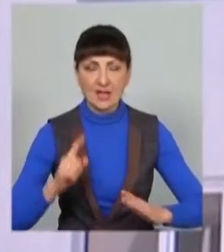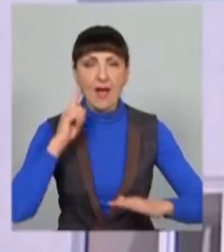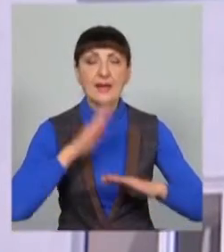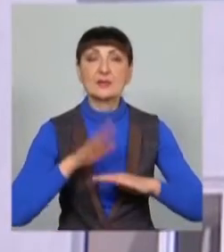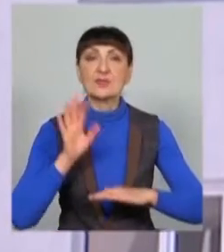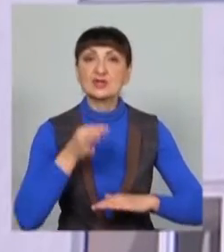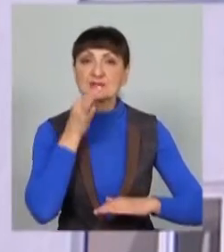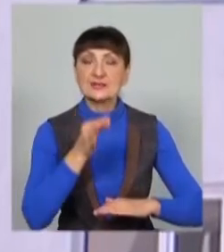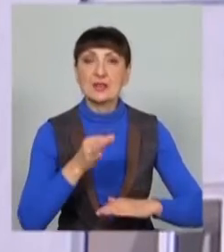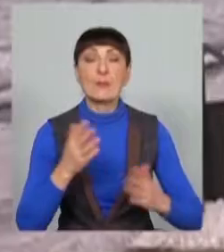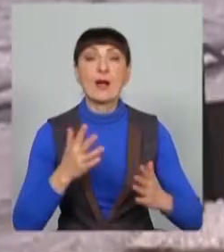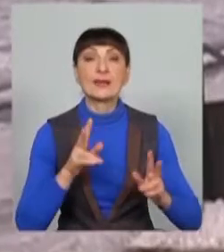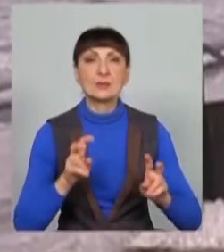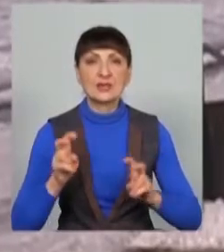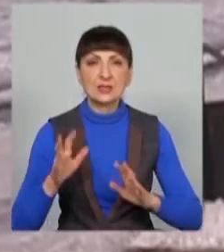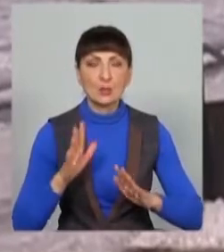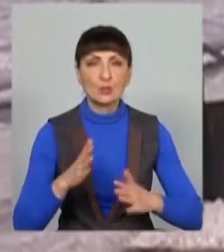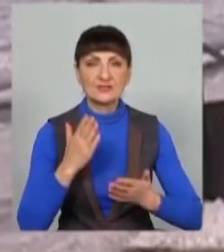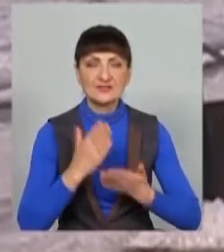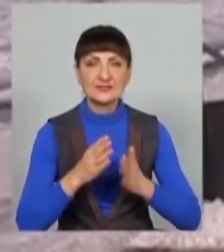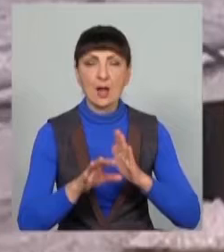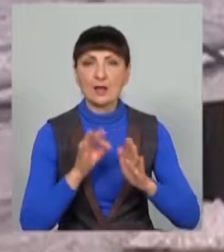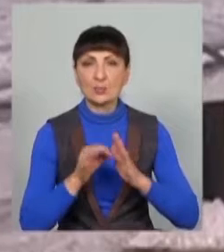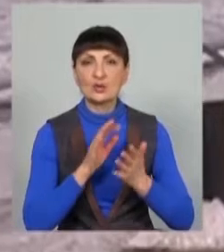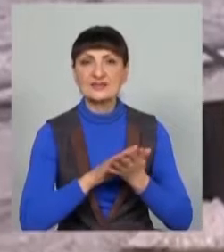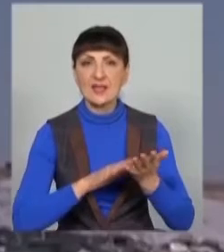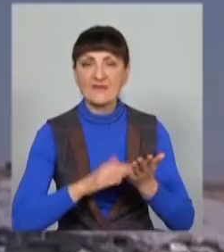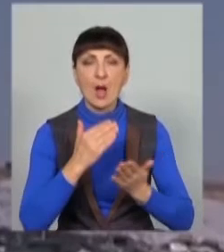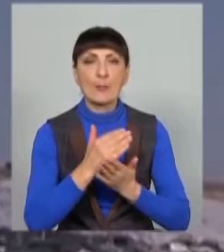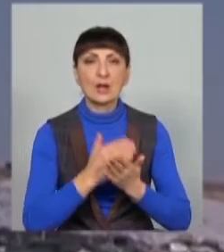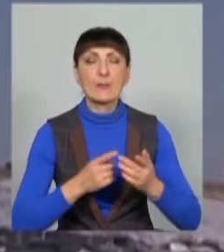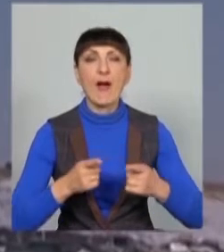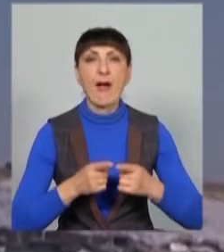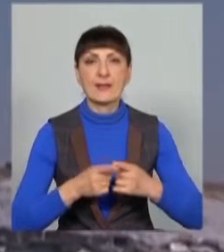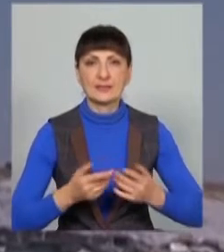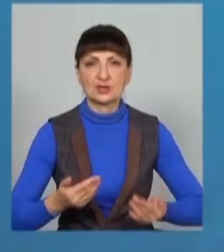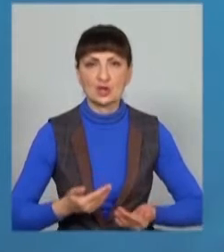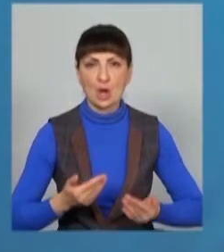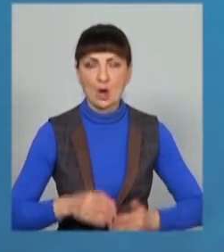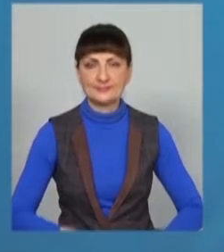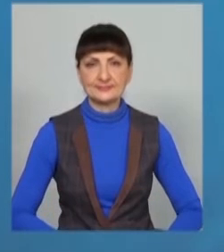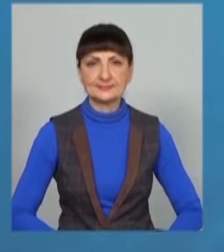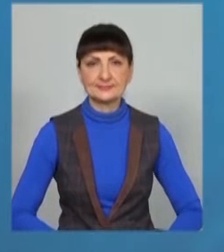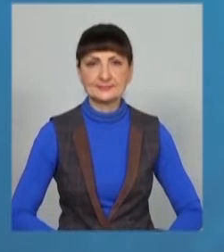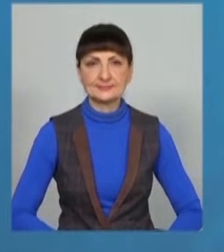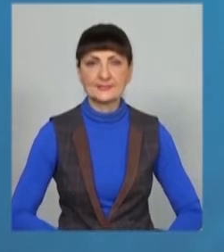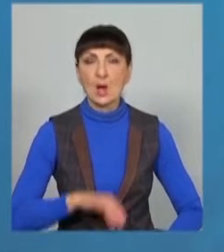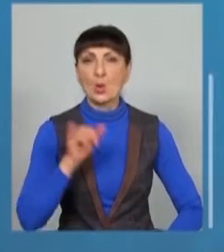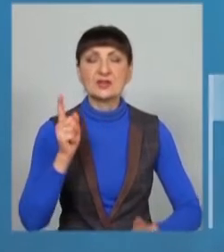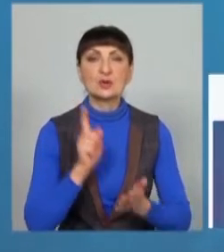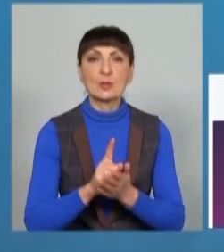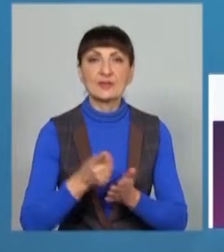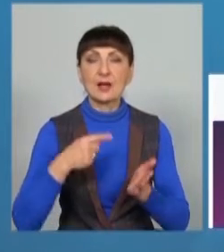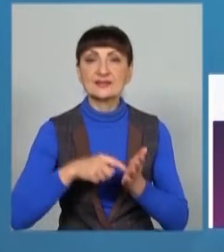также отметил по каким критериям будет вестись отбор заявок по программе арендного жилья у них должна быть городская